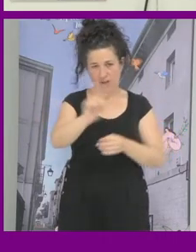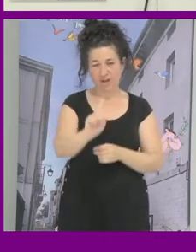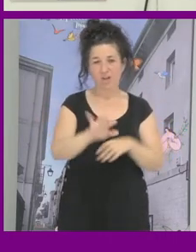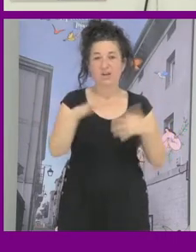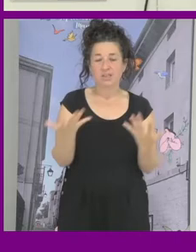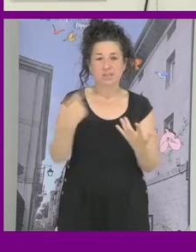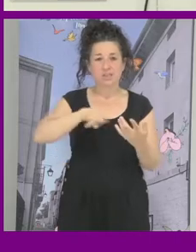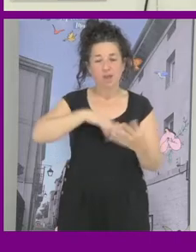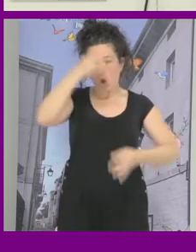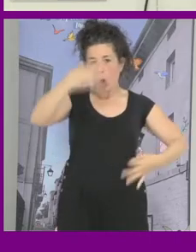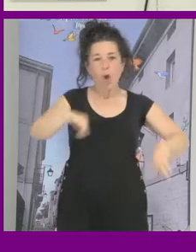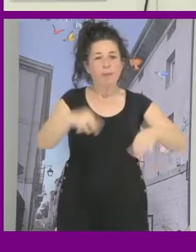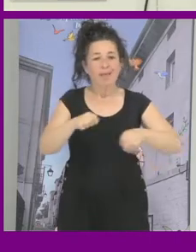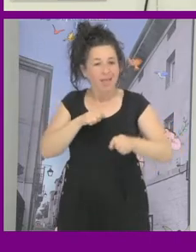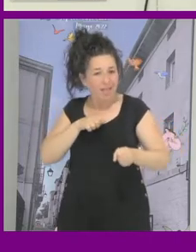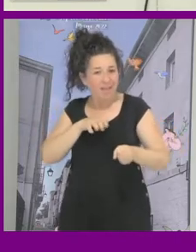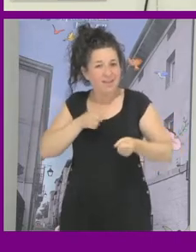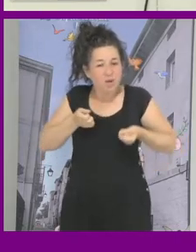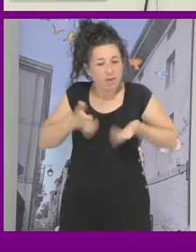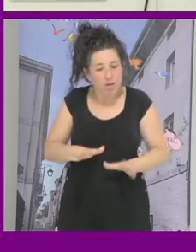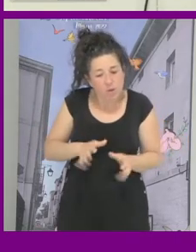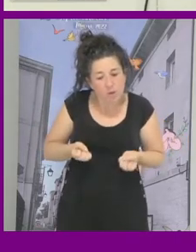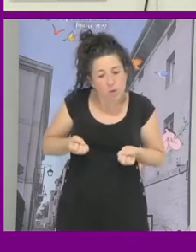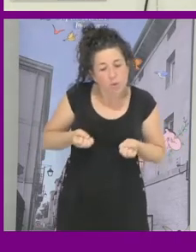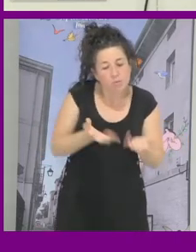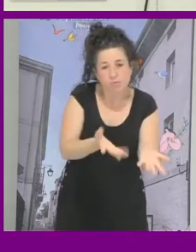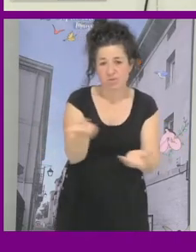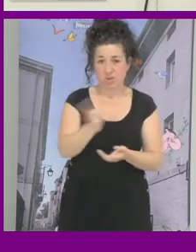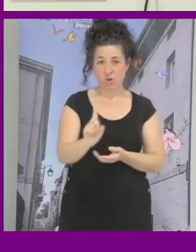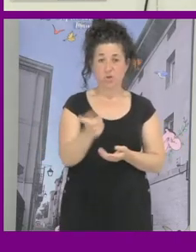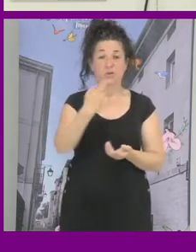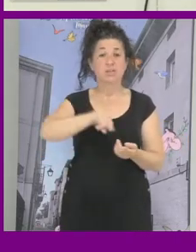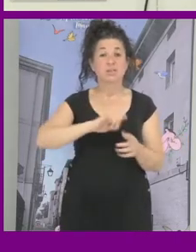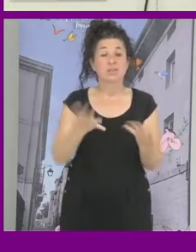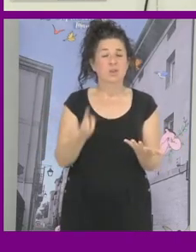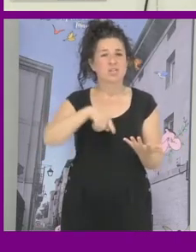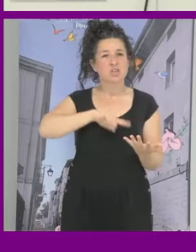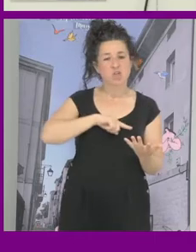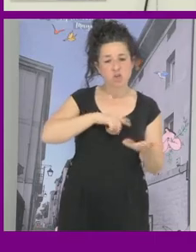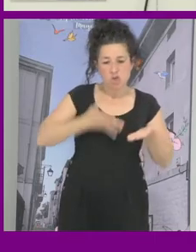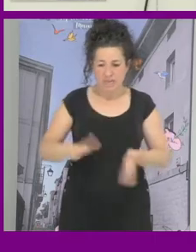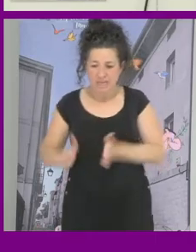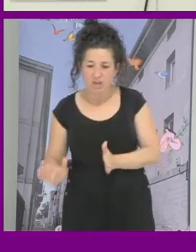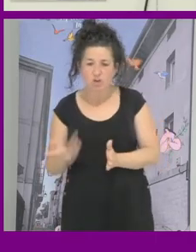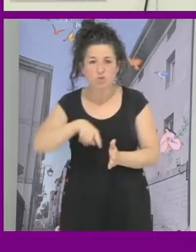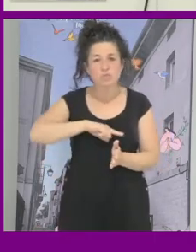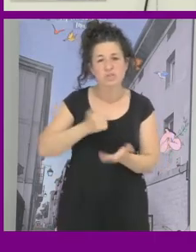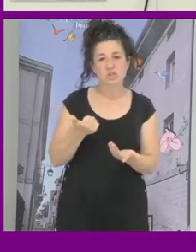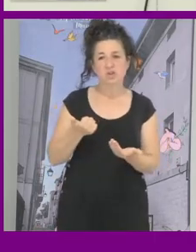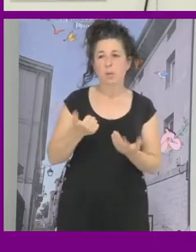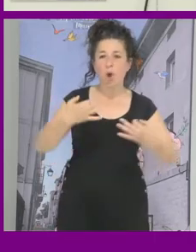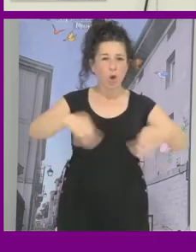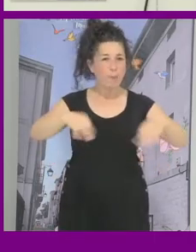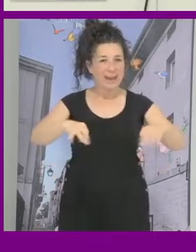ez dugu transmititzen hori gure aurrei. Orduan gure aurrekin zalantzan jartzen dugu normaltasun